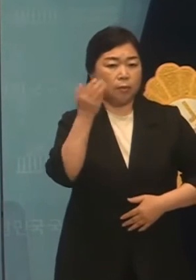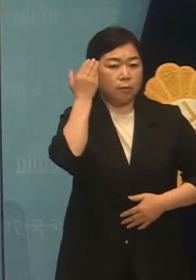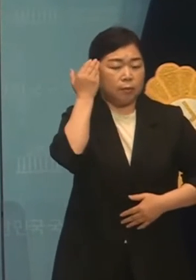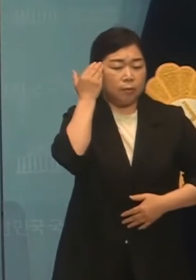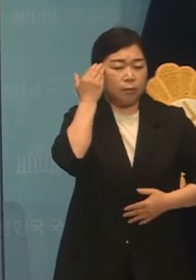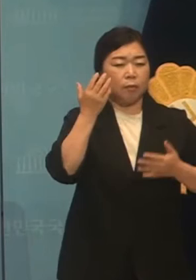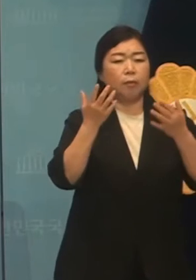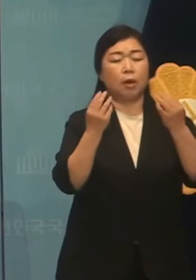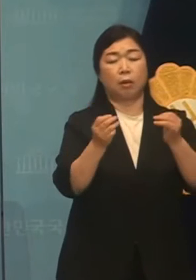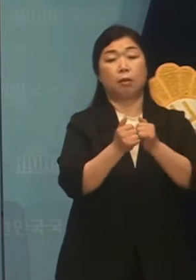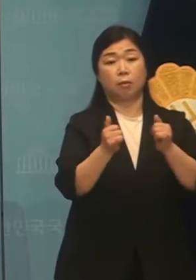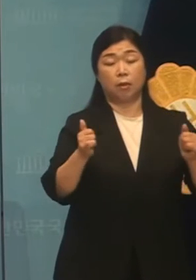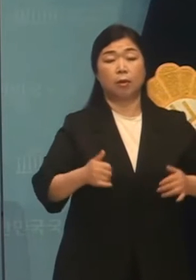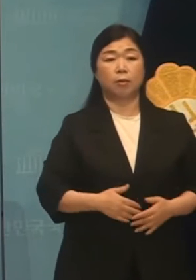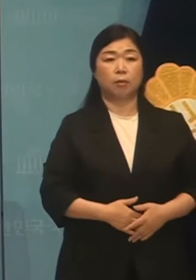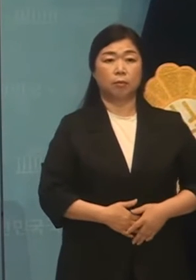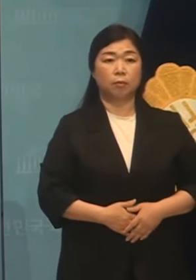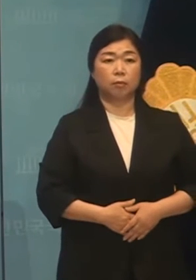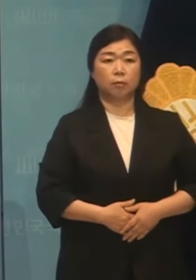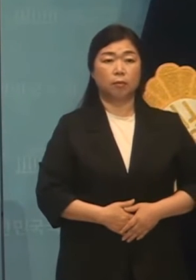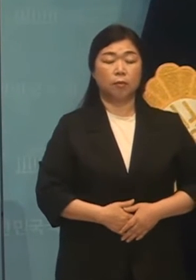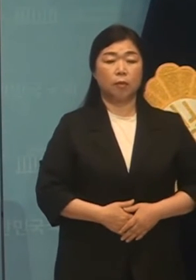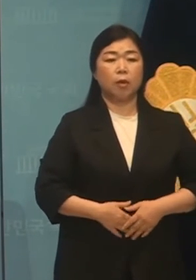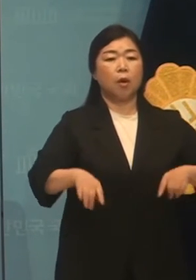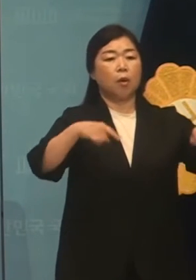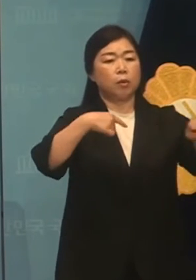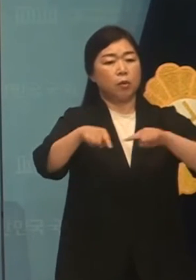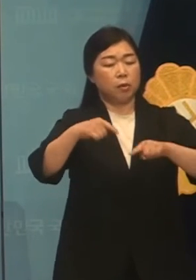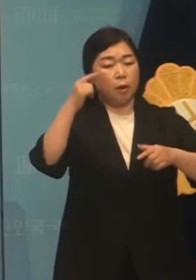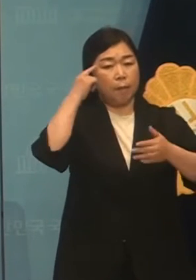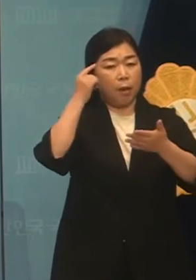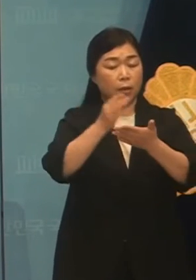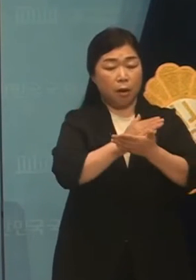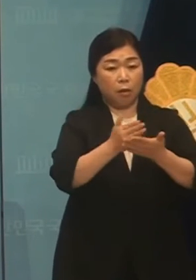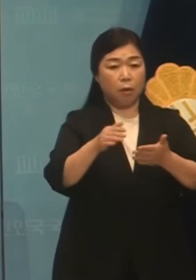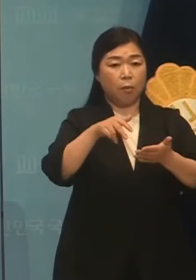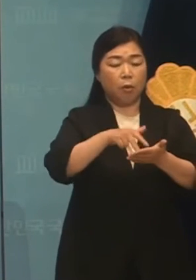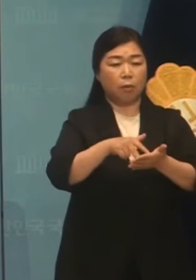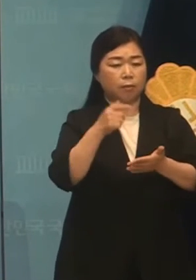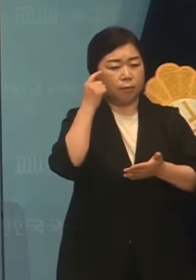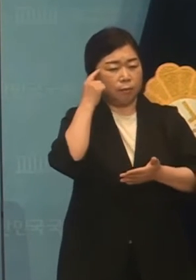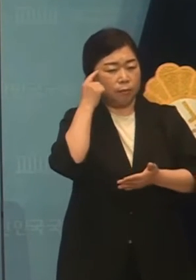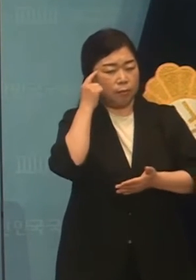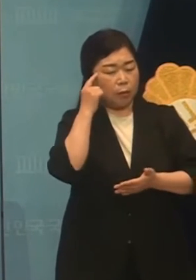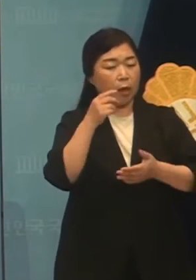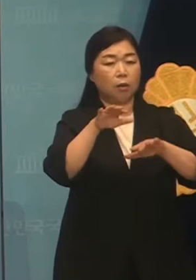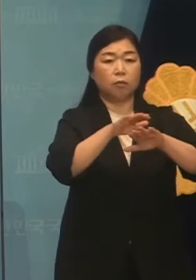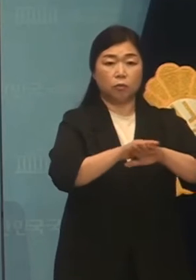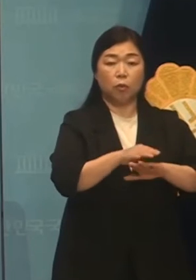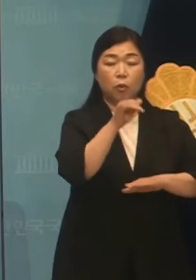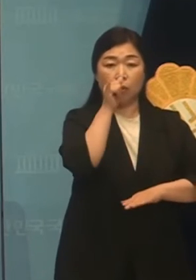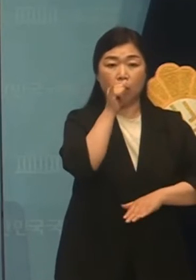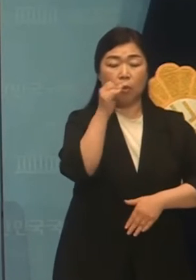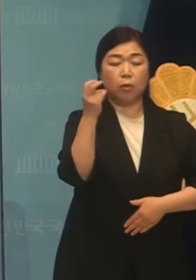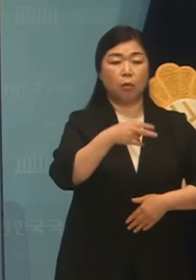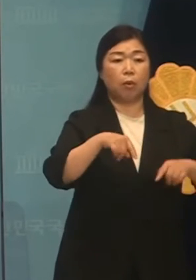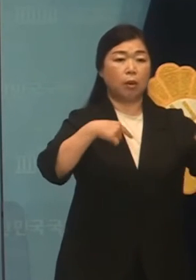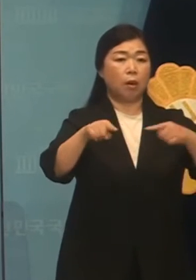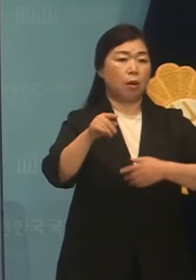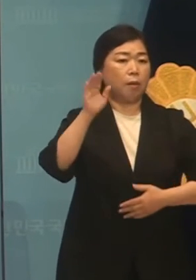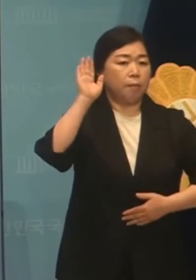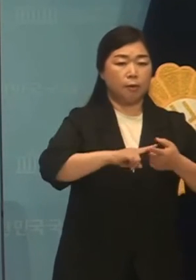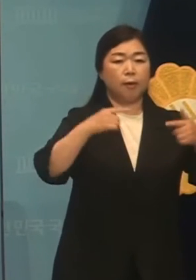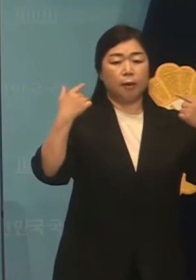아주 뛰어난 분들입니다. 정치적인 판단에 있어서 심사숙고하고 당의